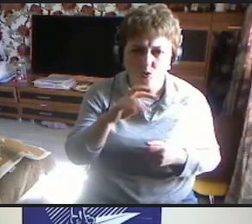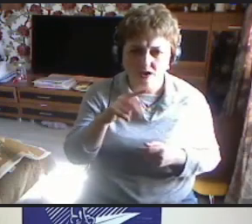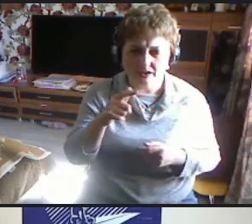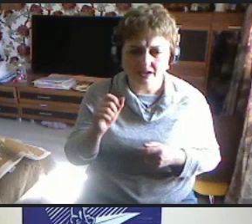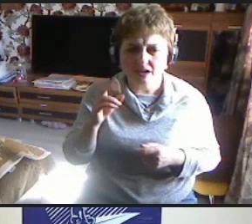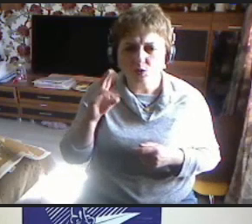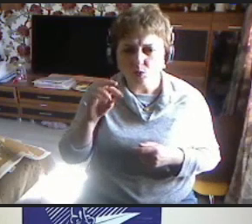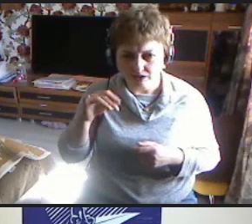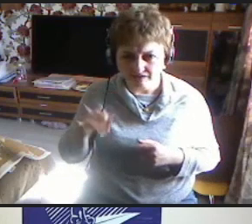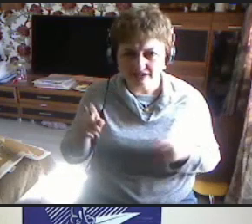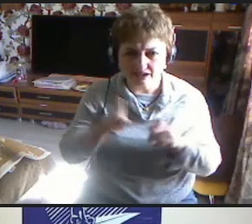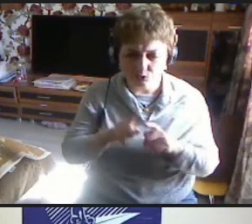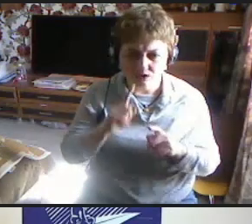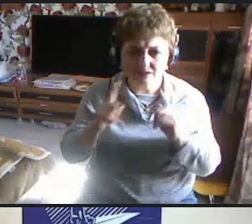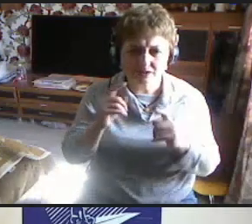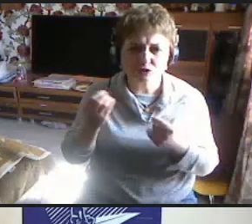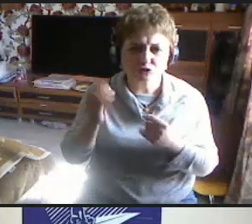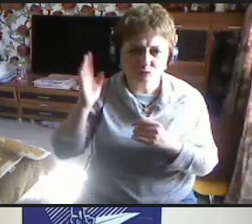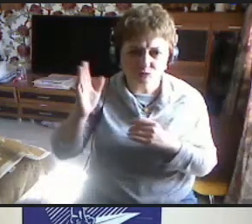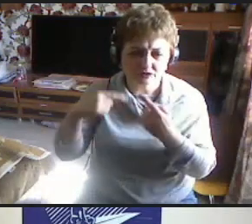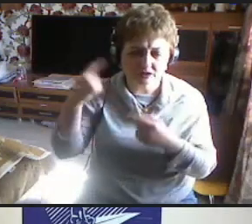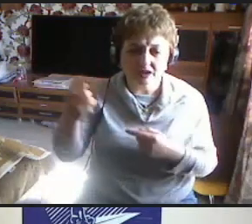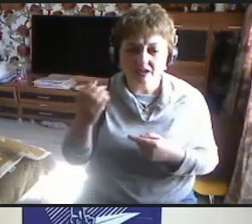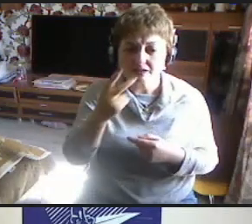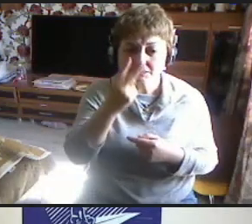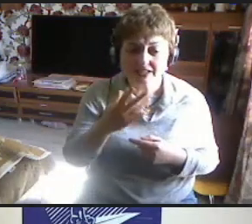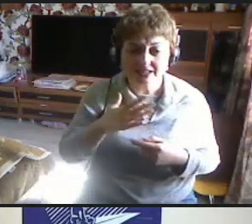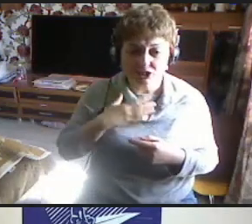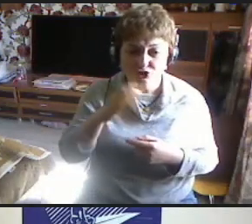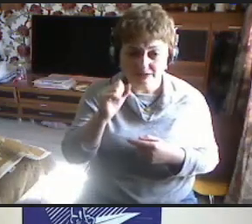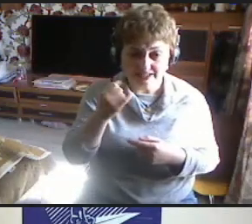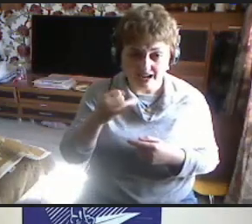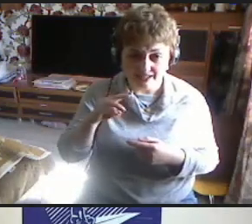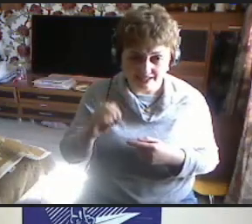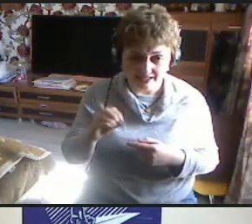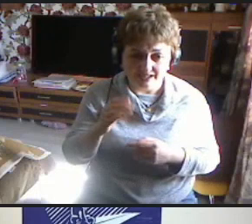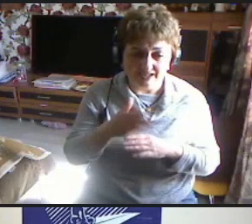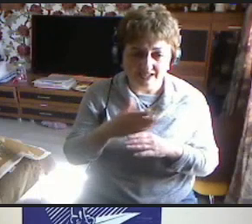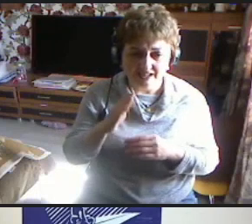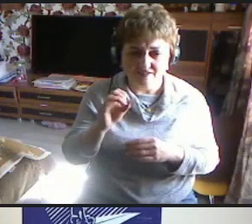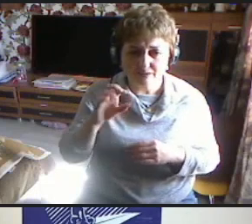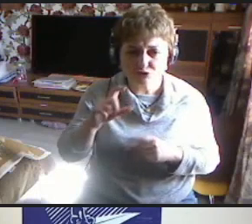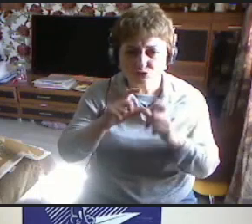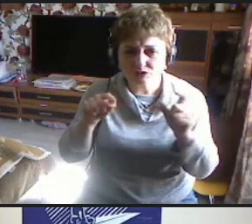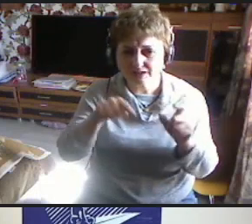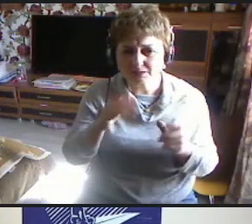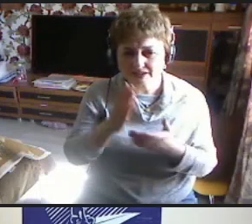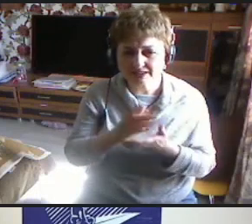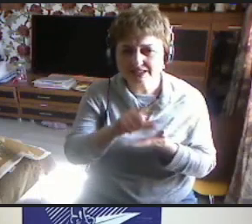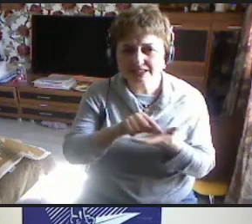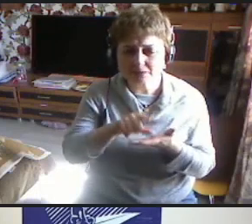будет. А также посмотрите на нашем сайте в разделе «Веб-школа», там есть записи